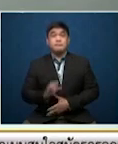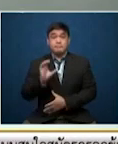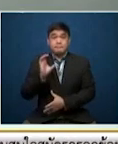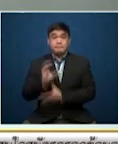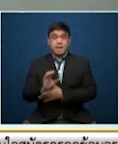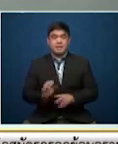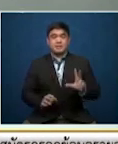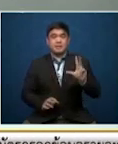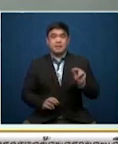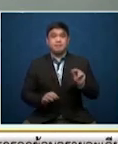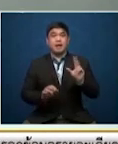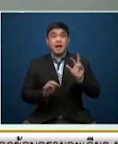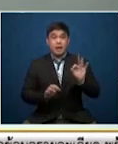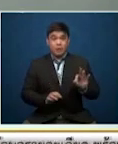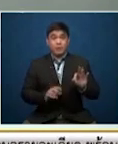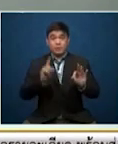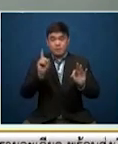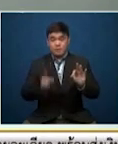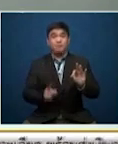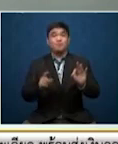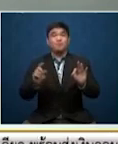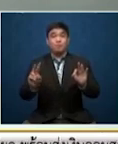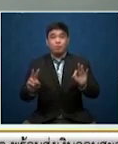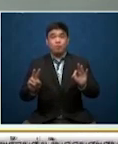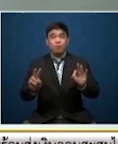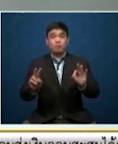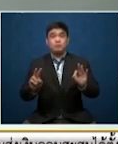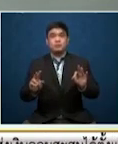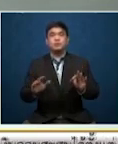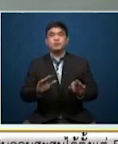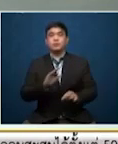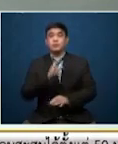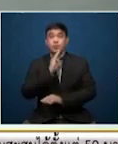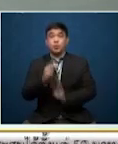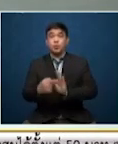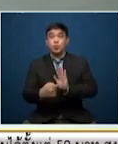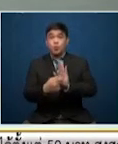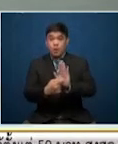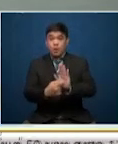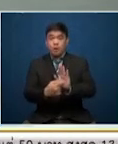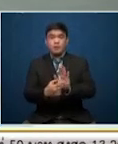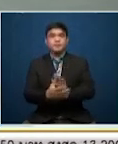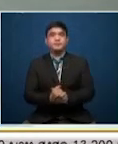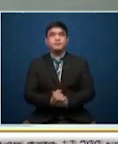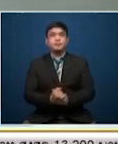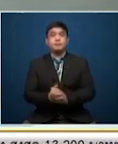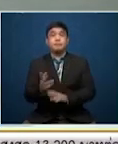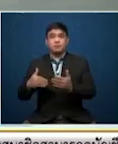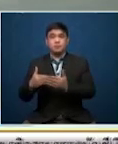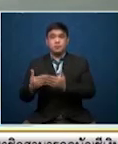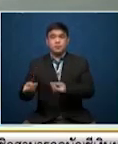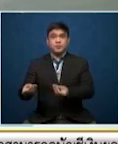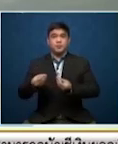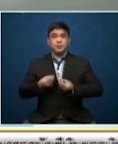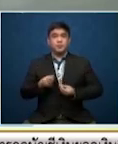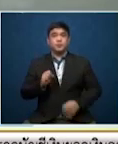นั้นการทำรัฐธรรมนูญฉบับทั้งฉบับจึงใช้เงินทั้งหมดประมาณ 15,000ล้านบาทนะครับผลจากการทำประชามตินี้จะ